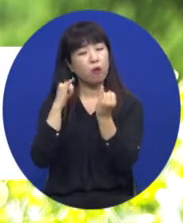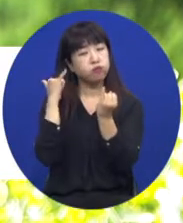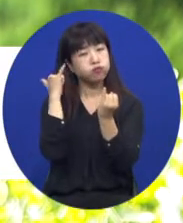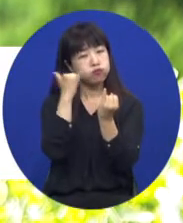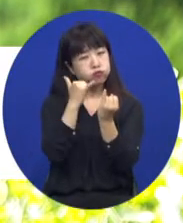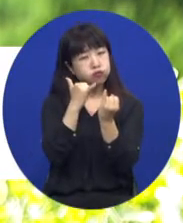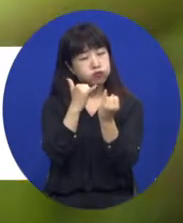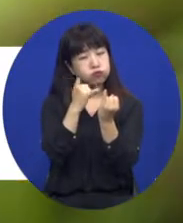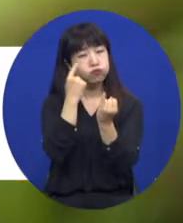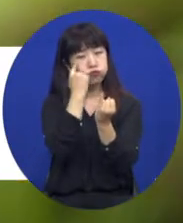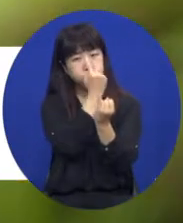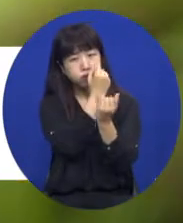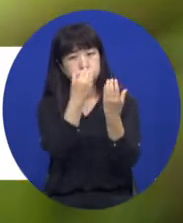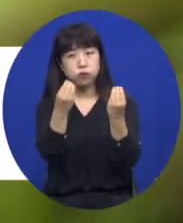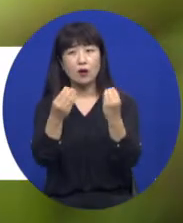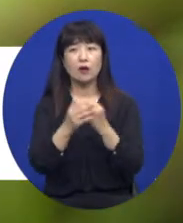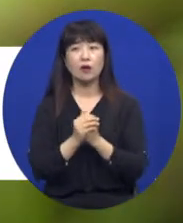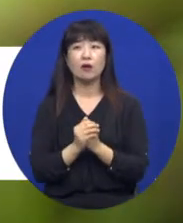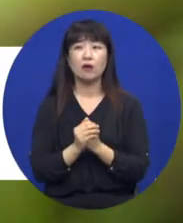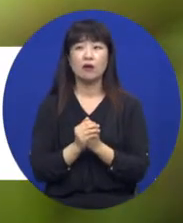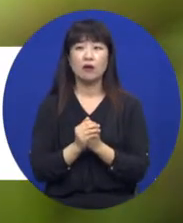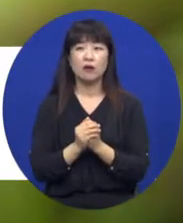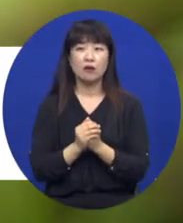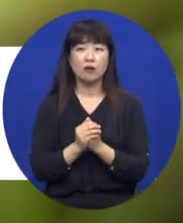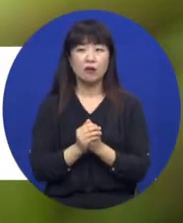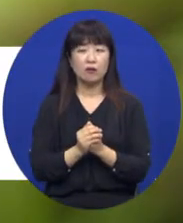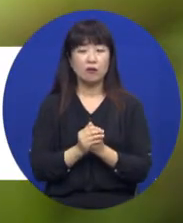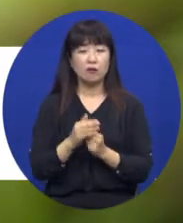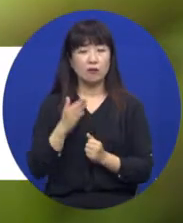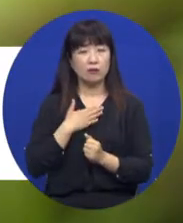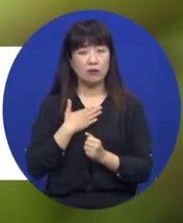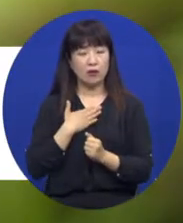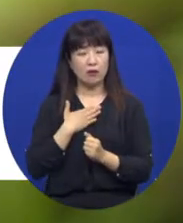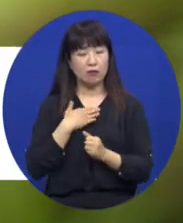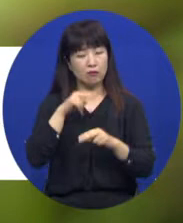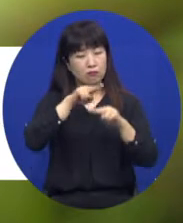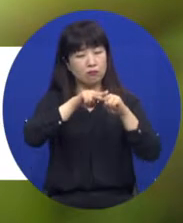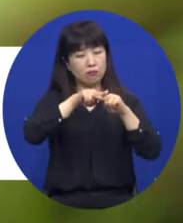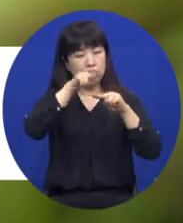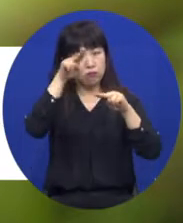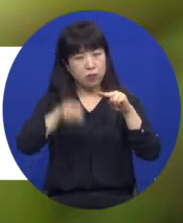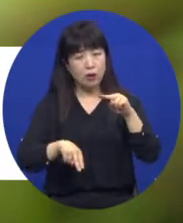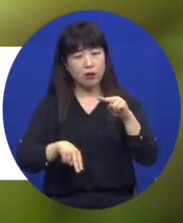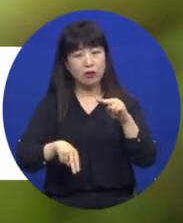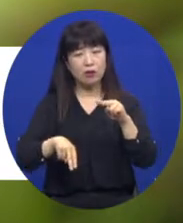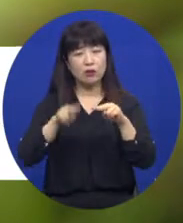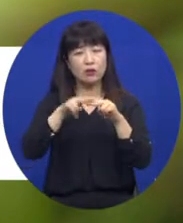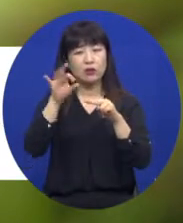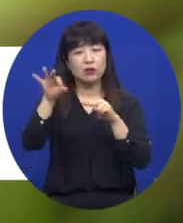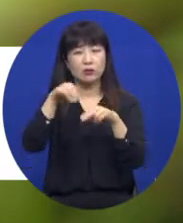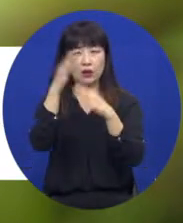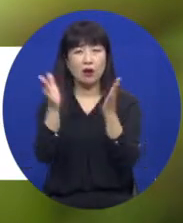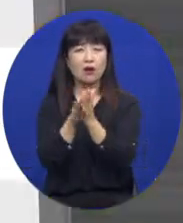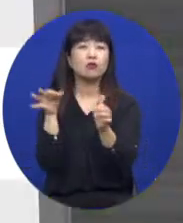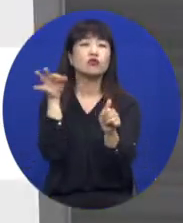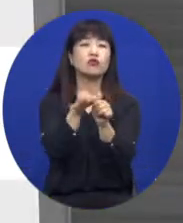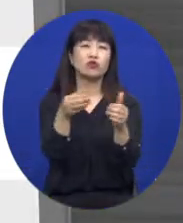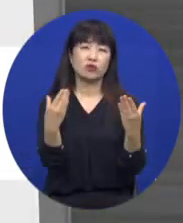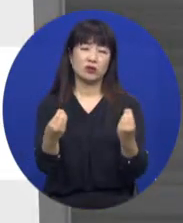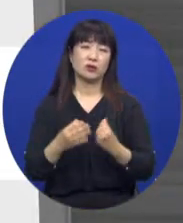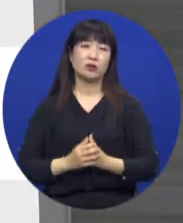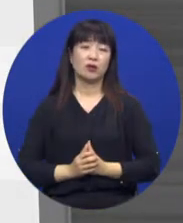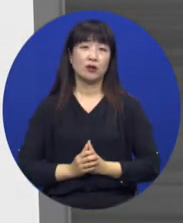영애의 어떤 딱 해라고 아니 전 식장을 사태 내가 또 색감을 이나 정리해 요거